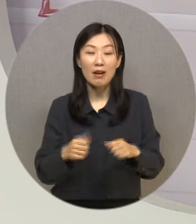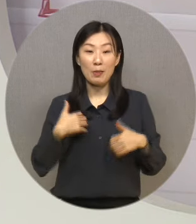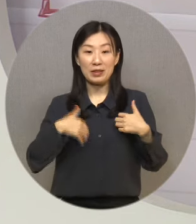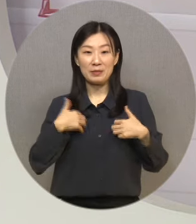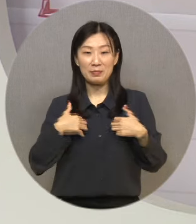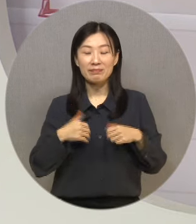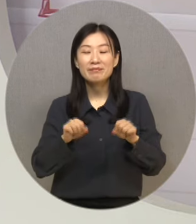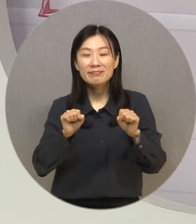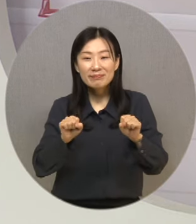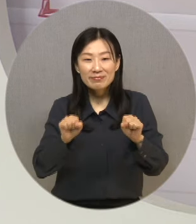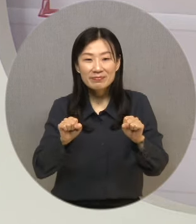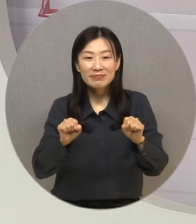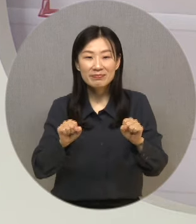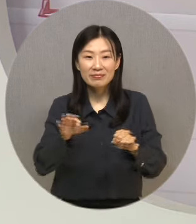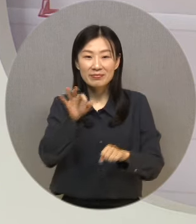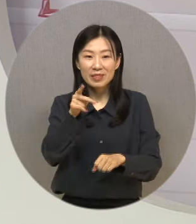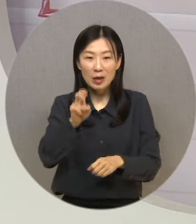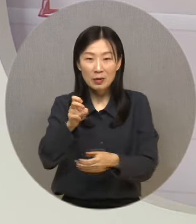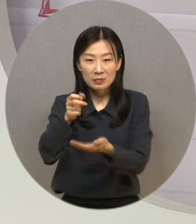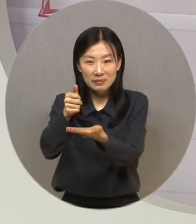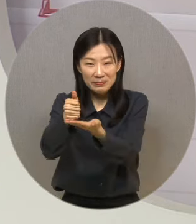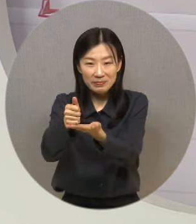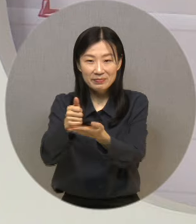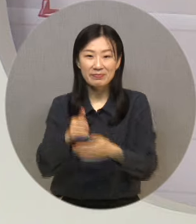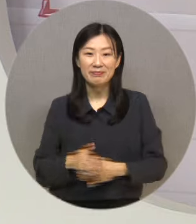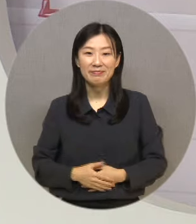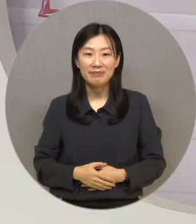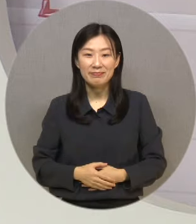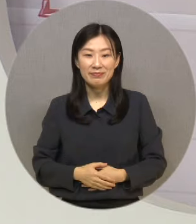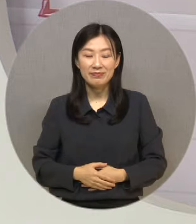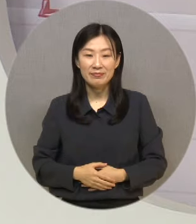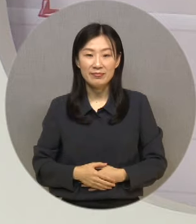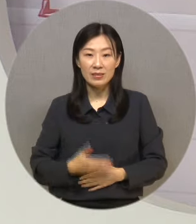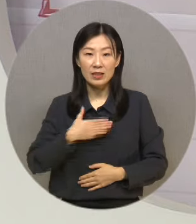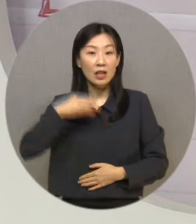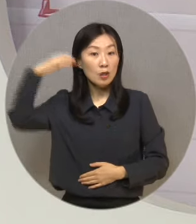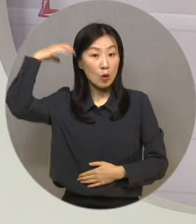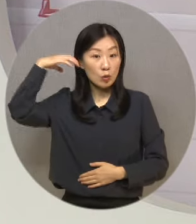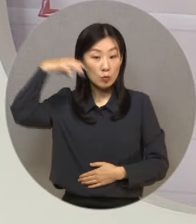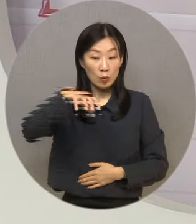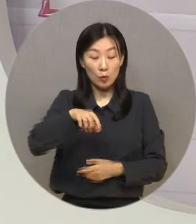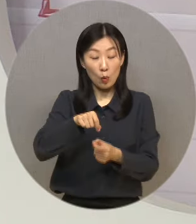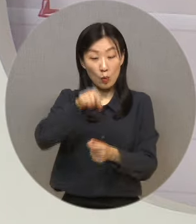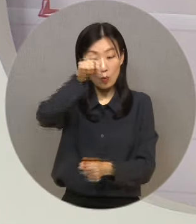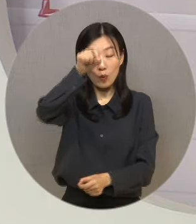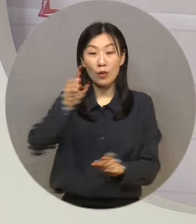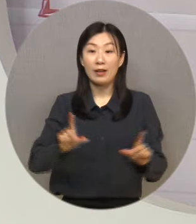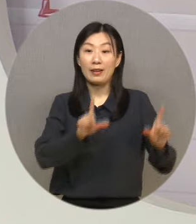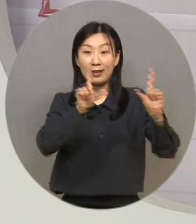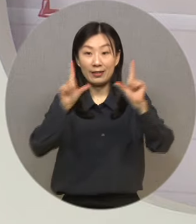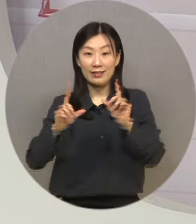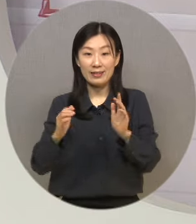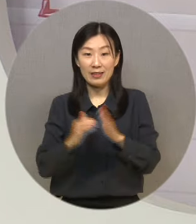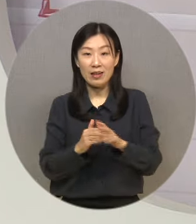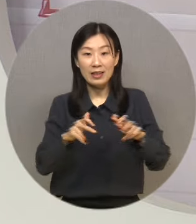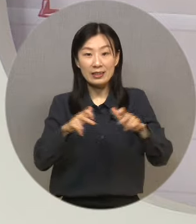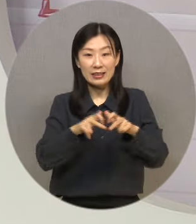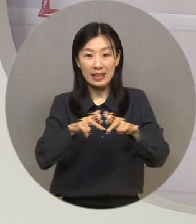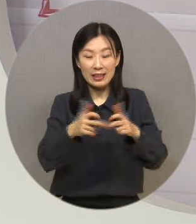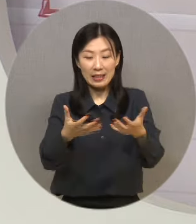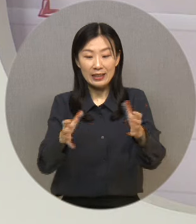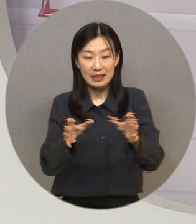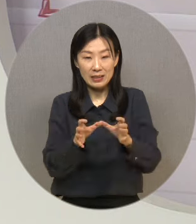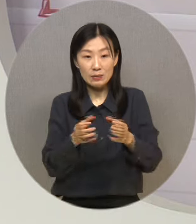네, 반갑습니다. 엄 선생님. 네, 제가 영등포에 오래 살았거든요. 네. 그래서 예, 그 장애인단체 분들 행사하는 데